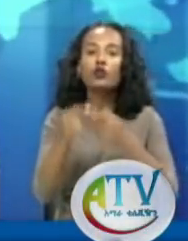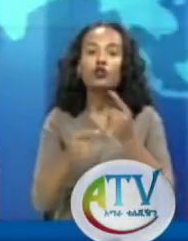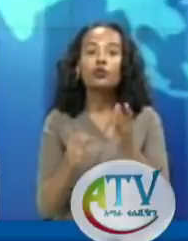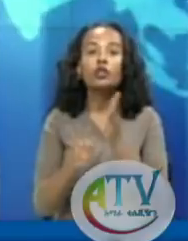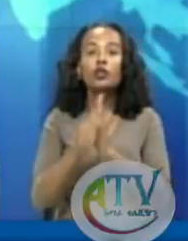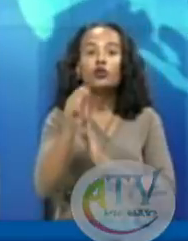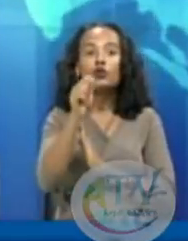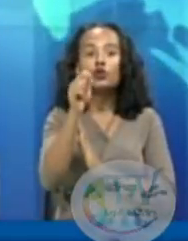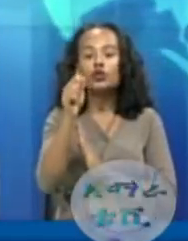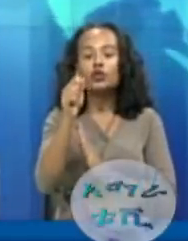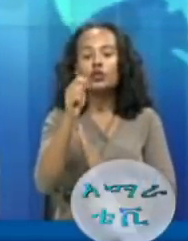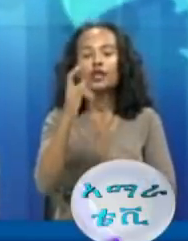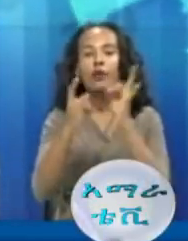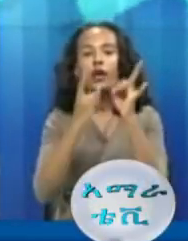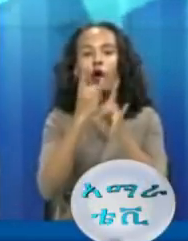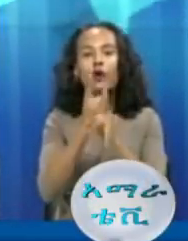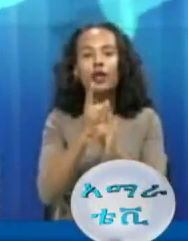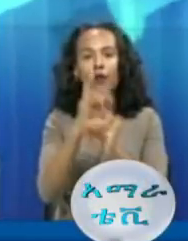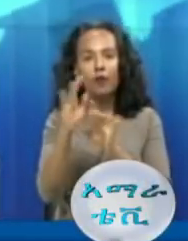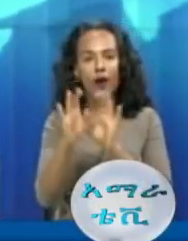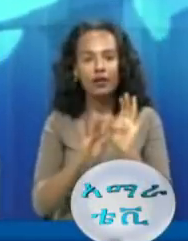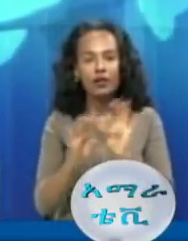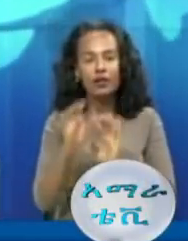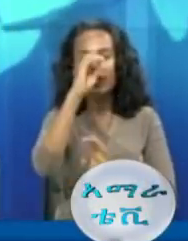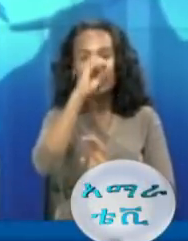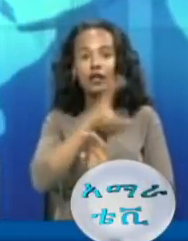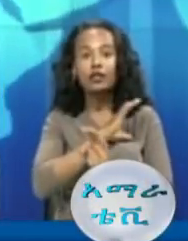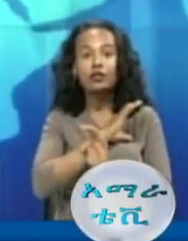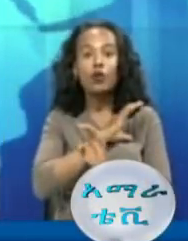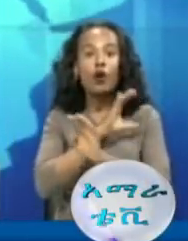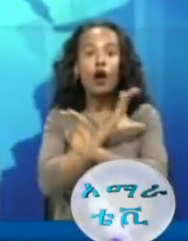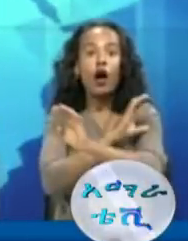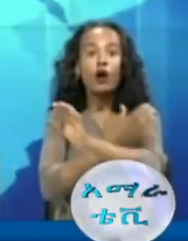በቴክኖሎጂ ማዘመን፣ የሰው ኃይሉን ብቃት